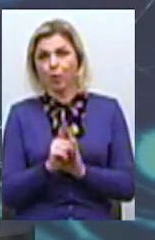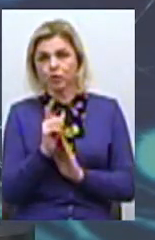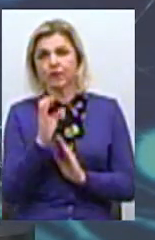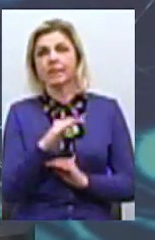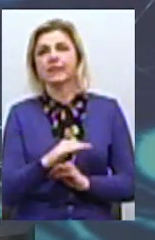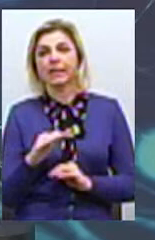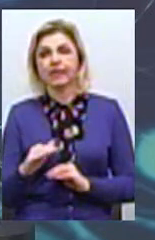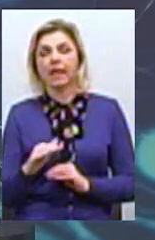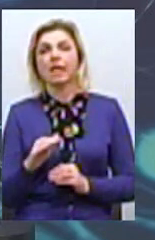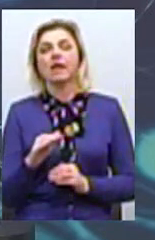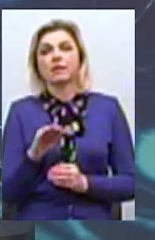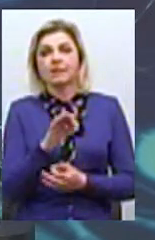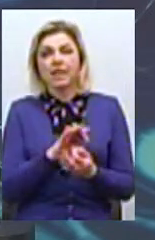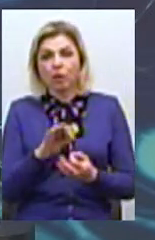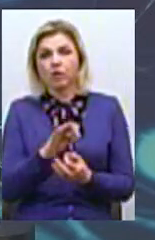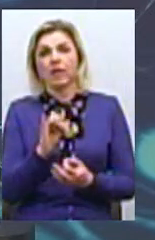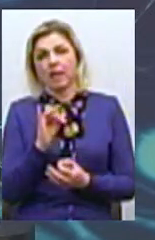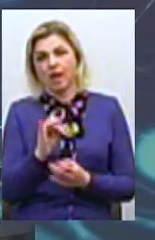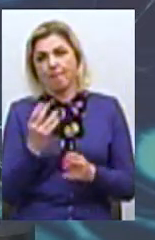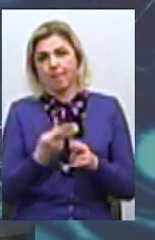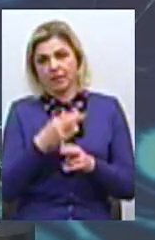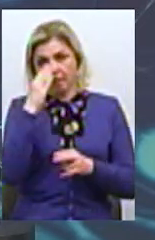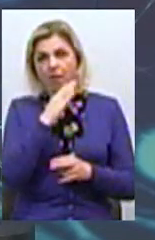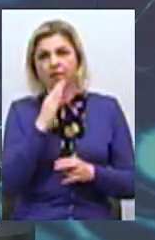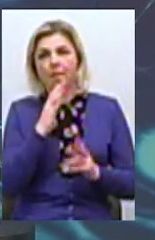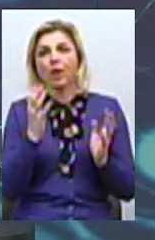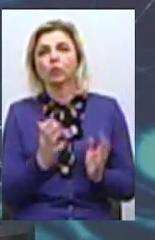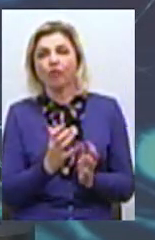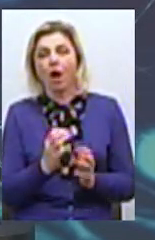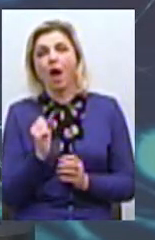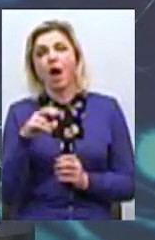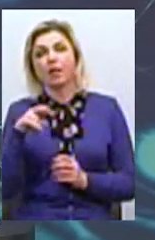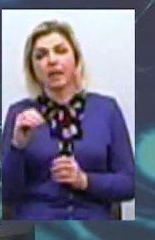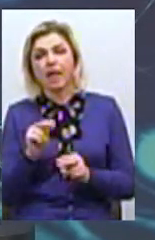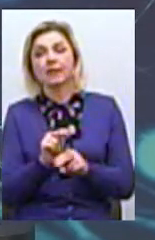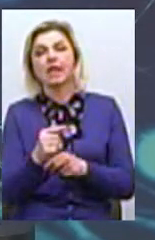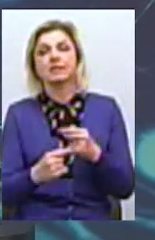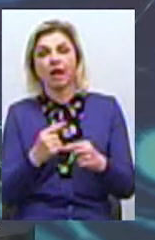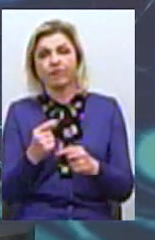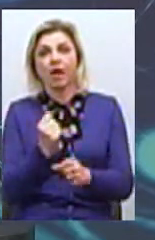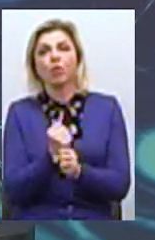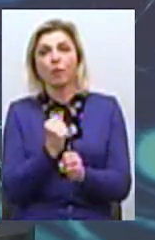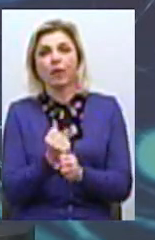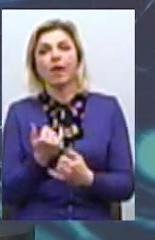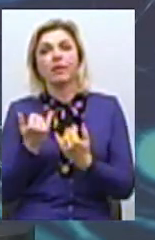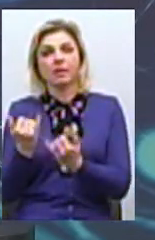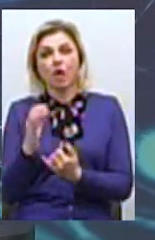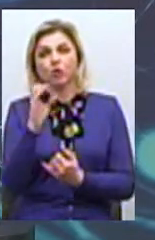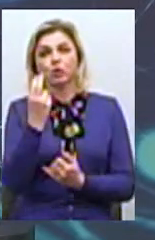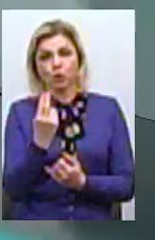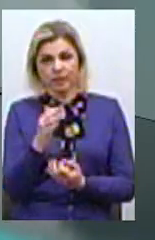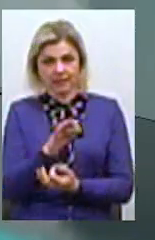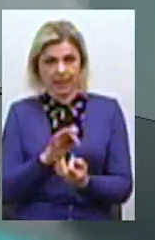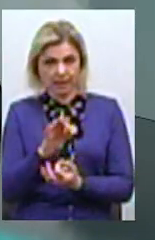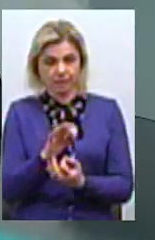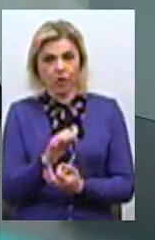дітей статусних сиріт та позбавлених батьківського піклування. Але наставництво і розроблялось для соціального сирітства, тобто